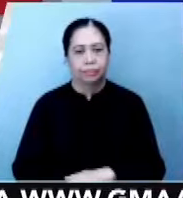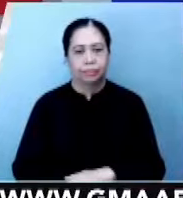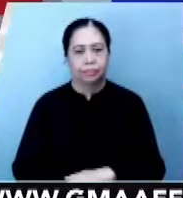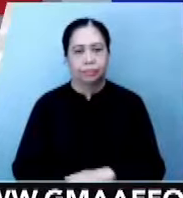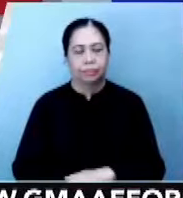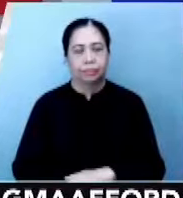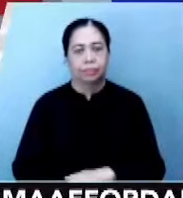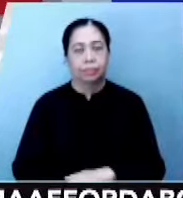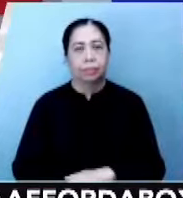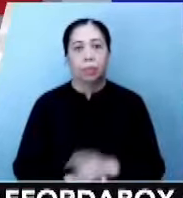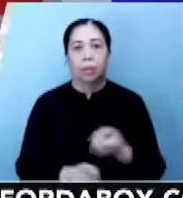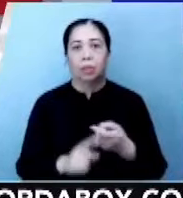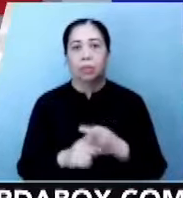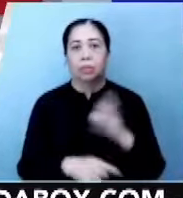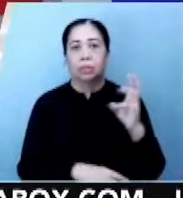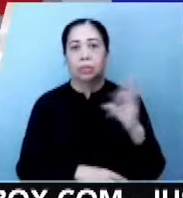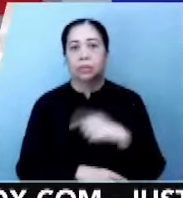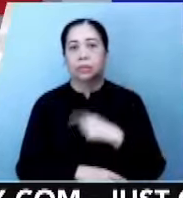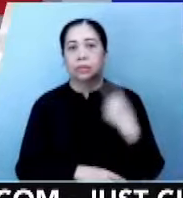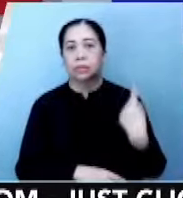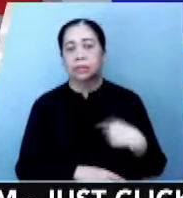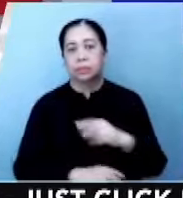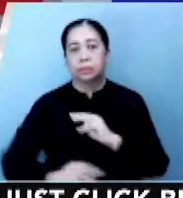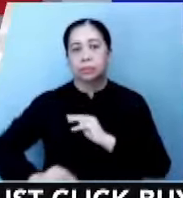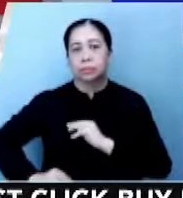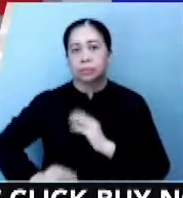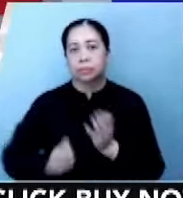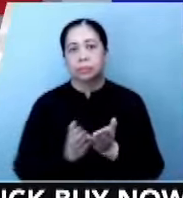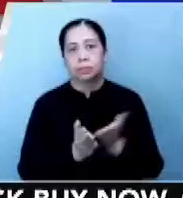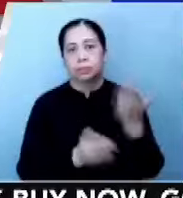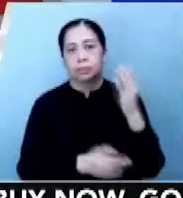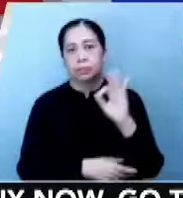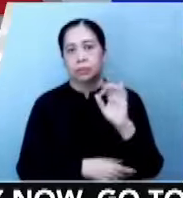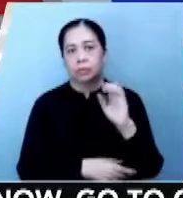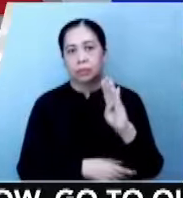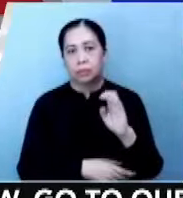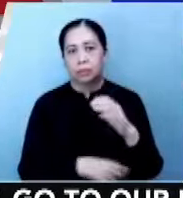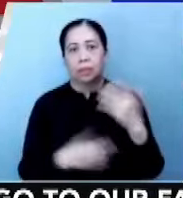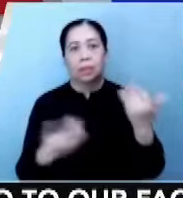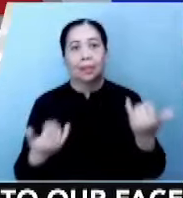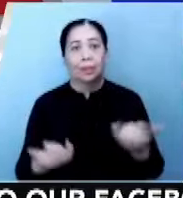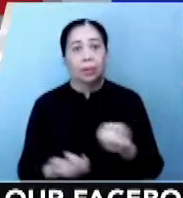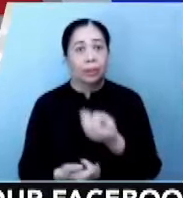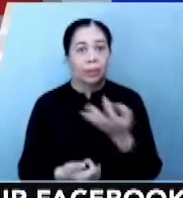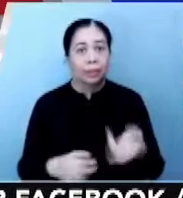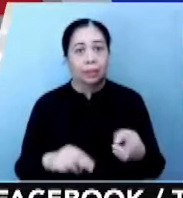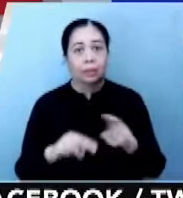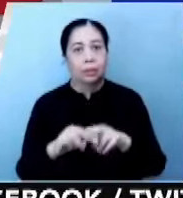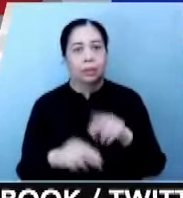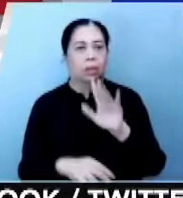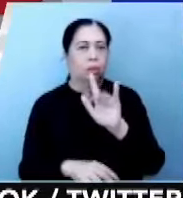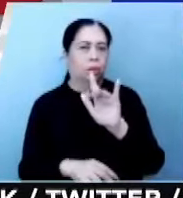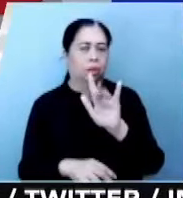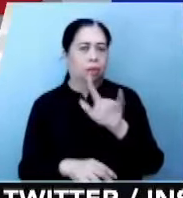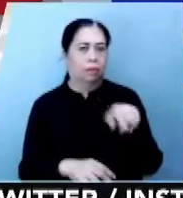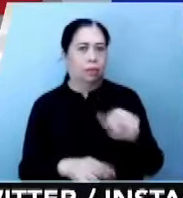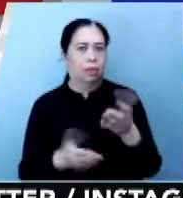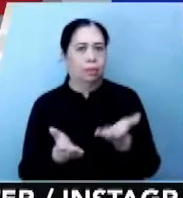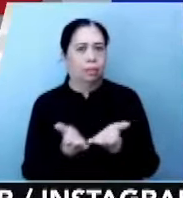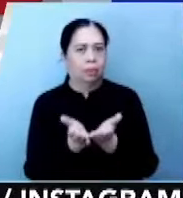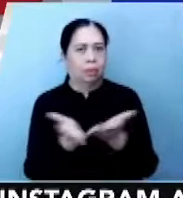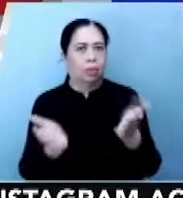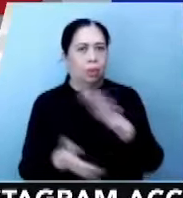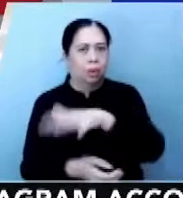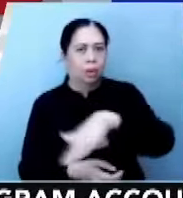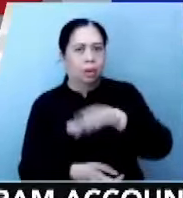Mula ang 6 na Chinese militia ship nitong Pebrero, 25 na ang namataan sa Bajo de Masinloc ayon